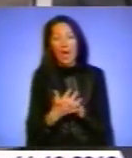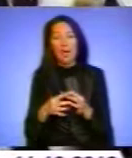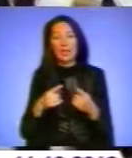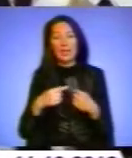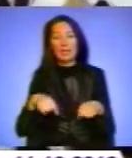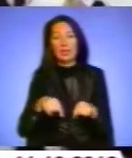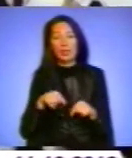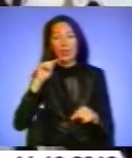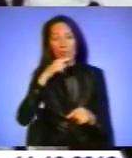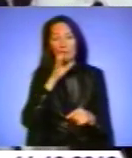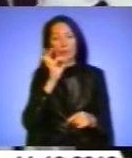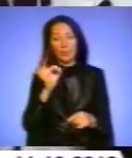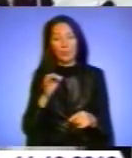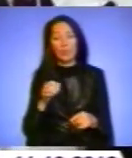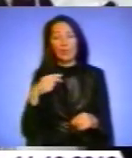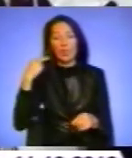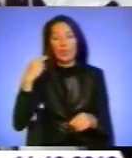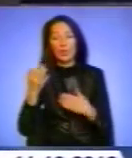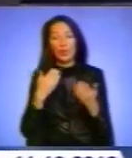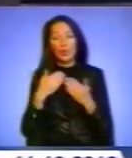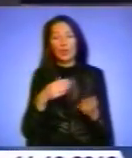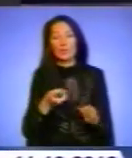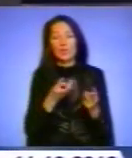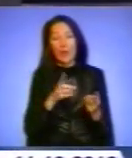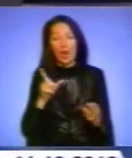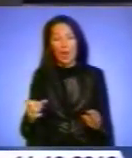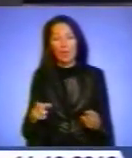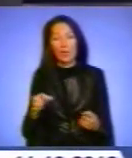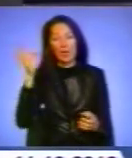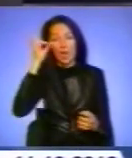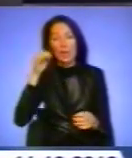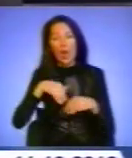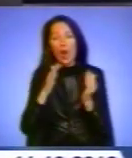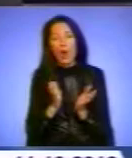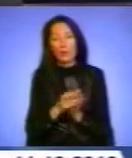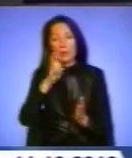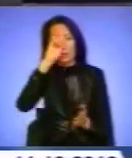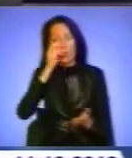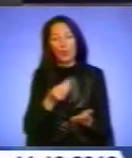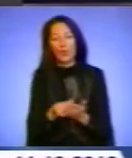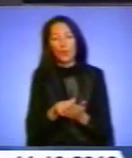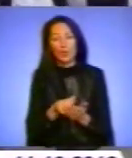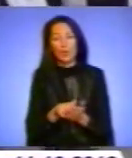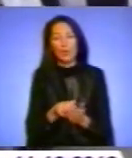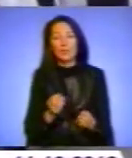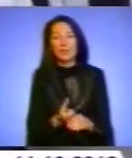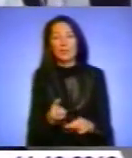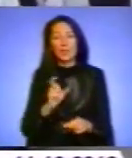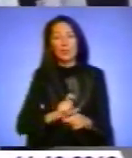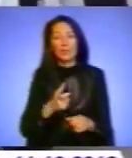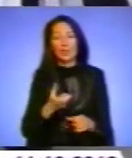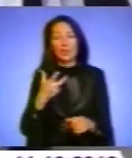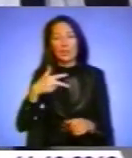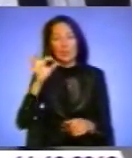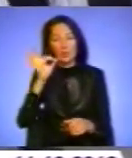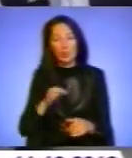президент, спілкуючись з пекарями. Він нагадав обсяги державного фінансування. АПК цього року збільшилися на понад 30% і становить